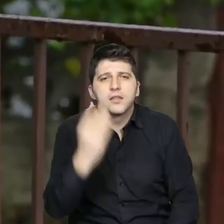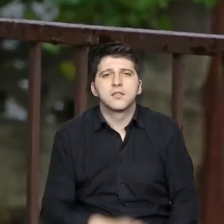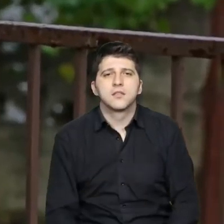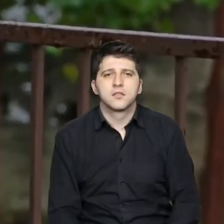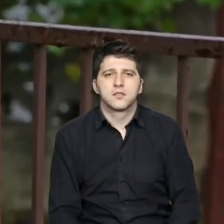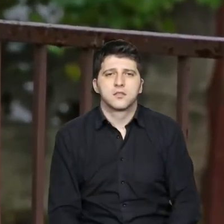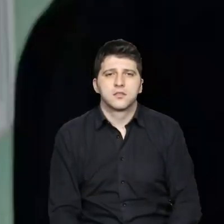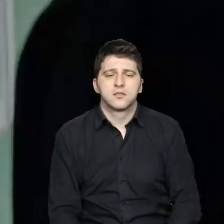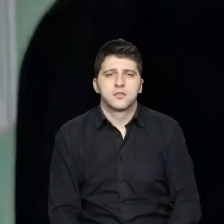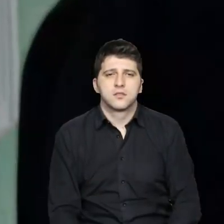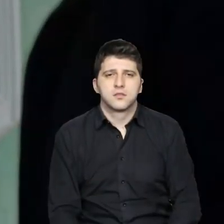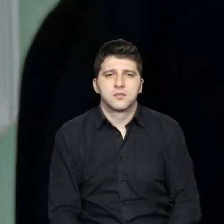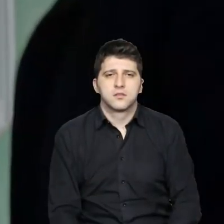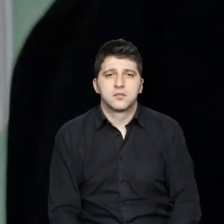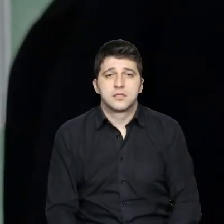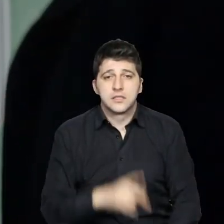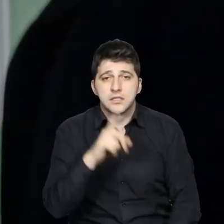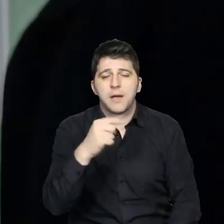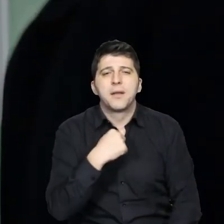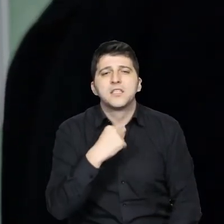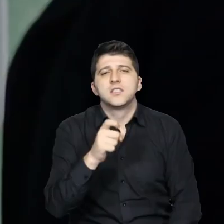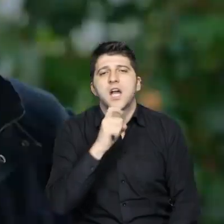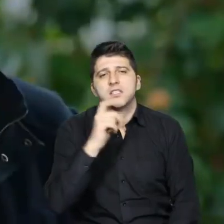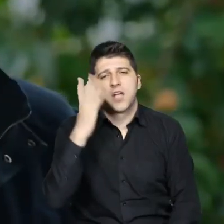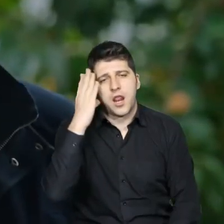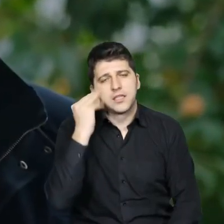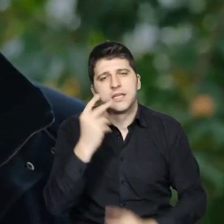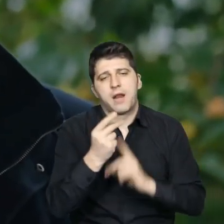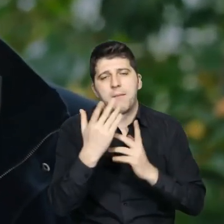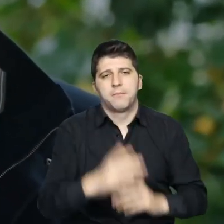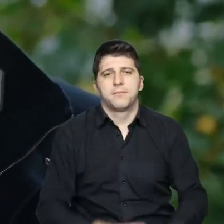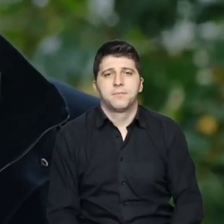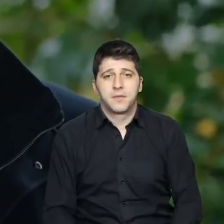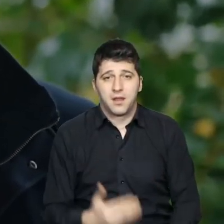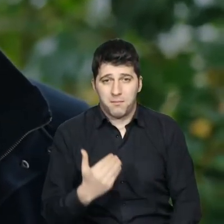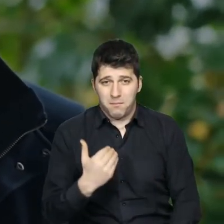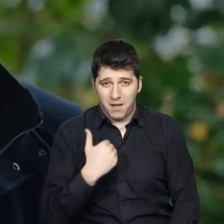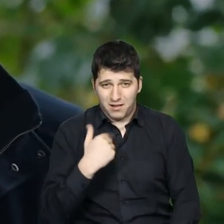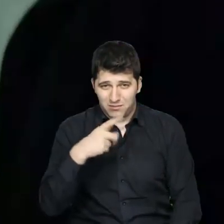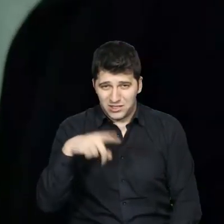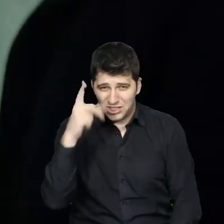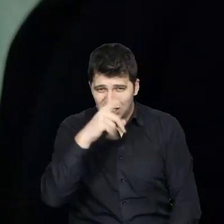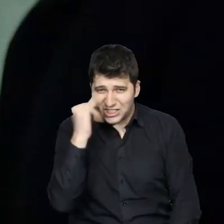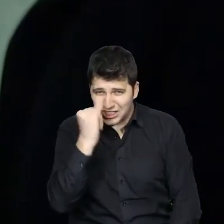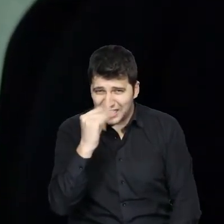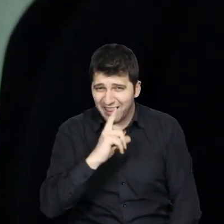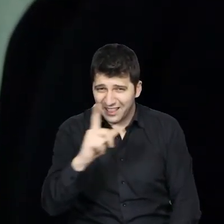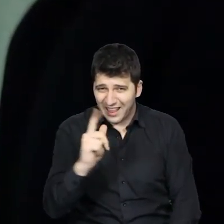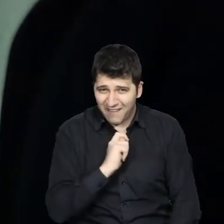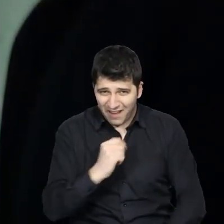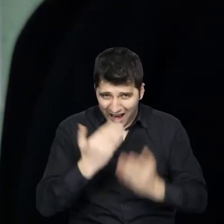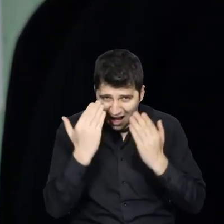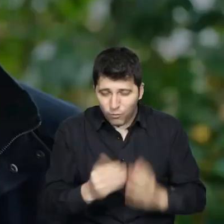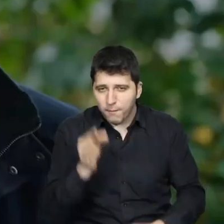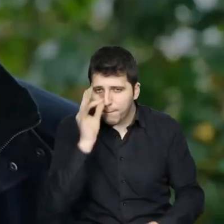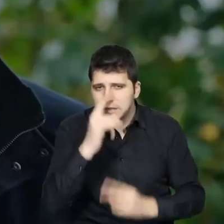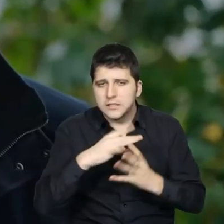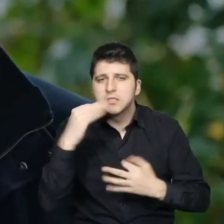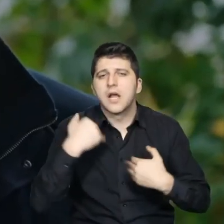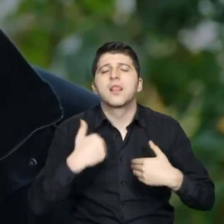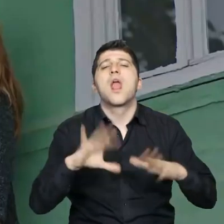Nazmiye uzaktan izliyor. Asıl sen beni yanlış anlamışsın İbrahim. Ben bu kadar çirkin bir teklifi kabul edebilecek kadar basit bir insan